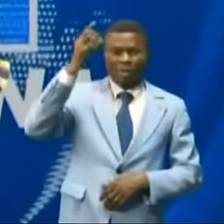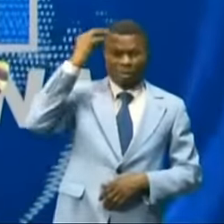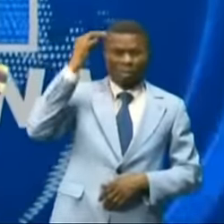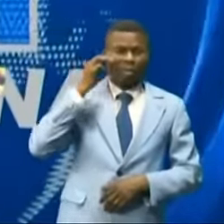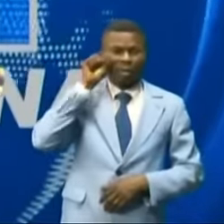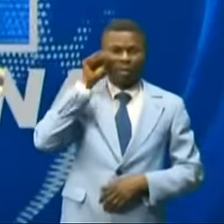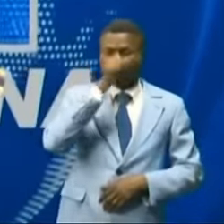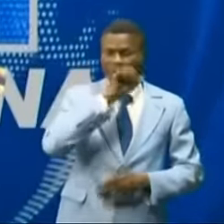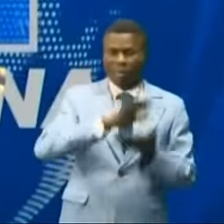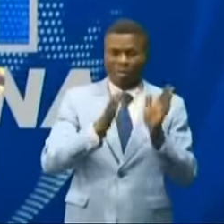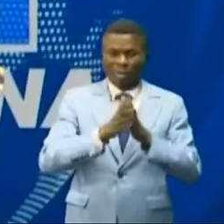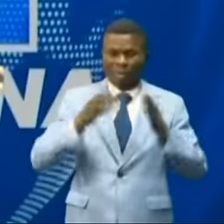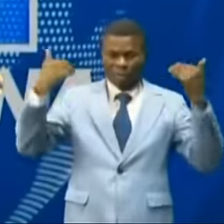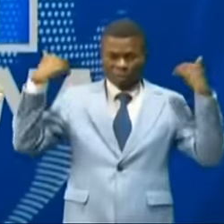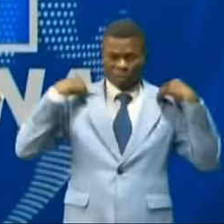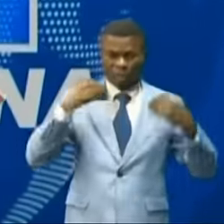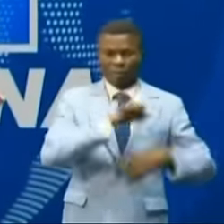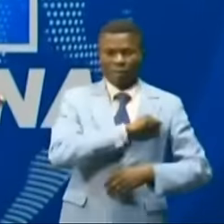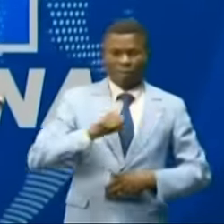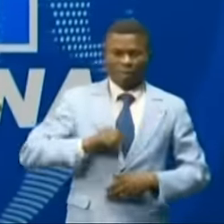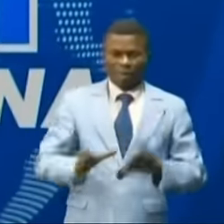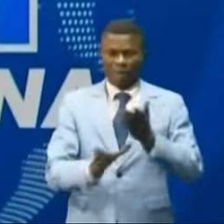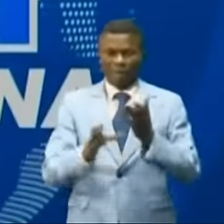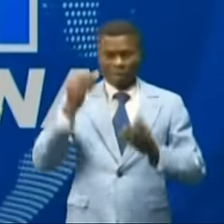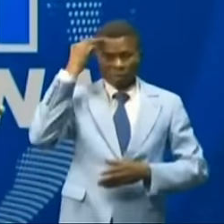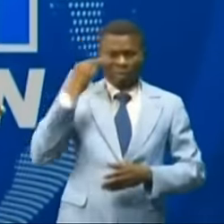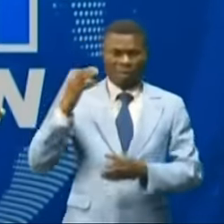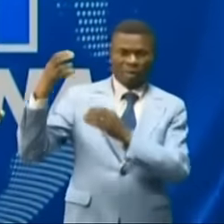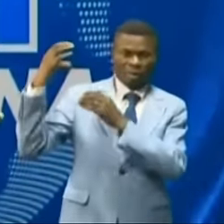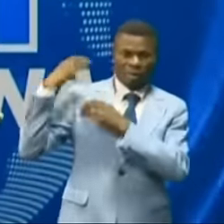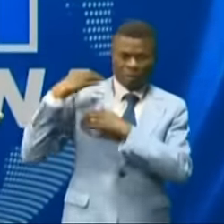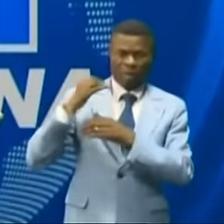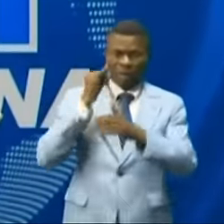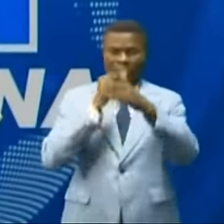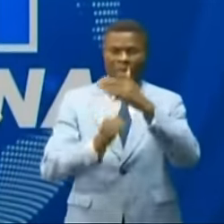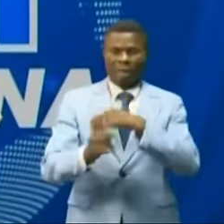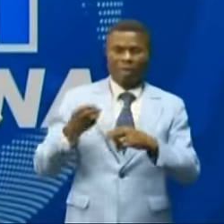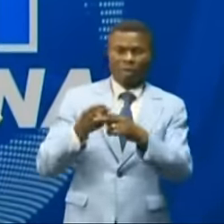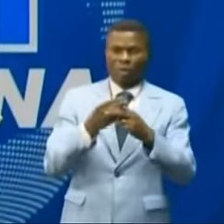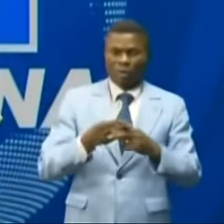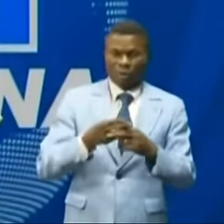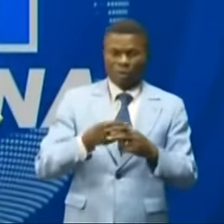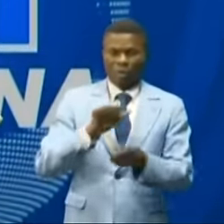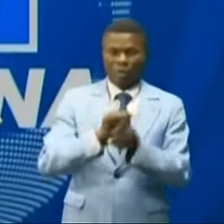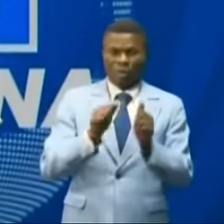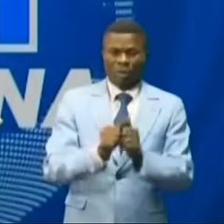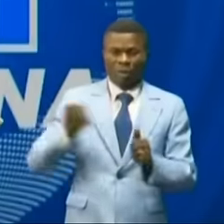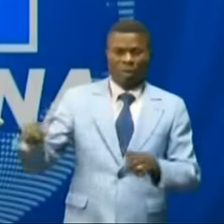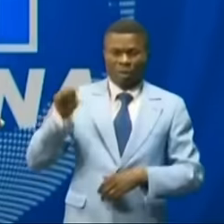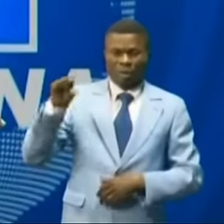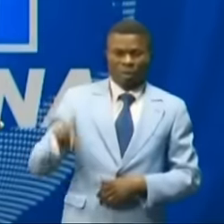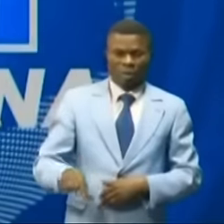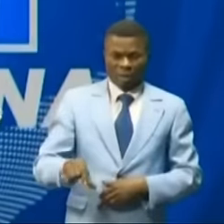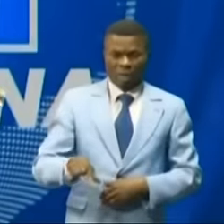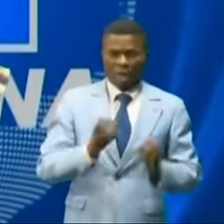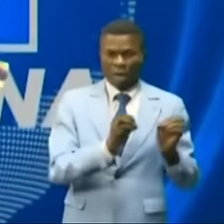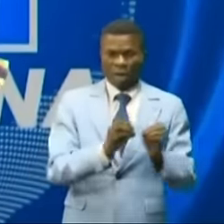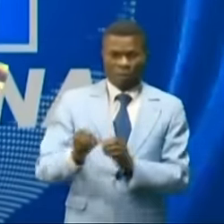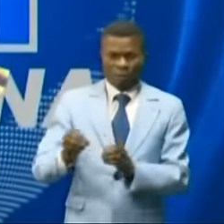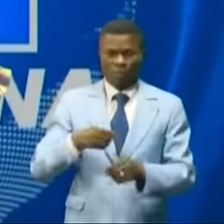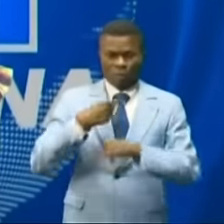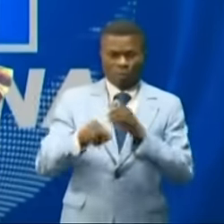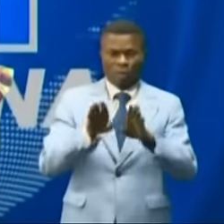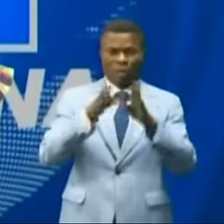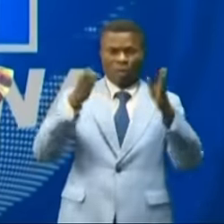Sama-Lukonde-Kyenge. Poursuivons ce journal. Le vice-premier ministre, ministre en charge de l'Intérieur et Sécurité, Jacquemain Chabani, a procédé au